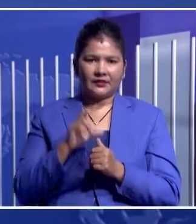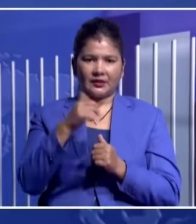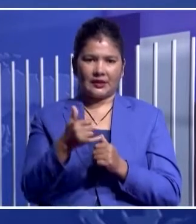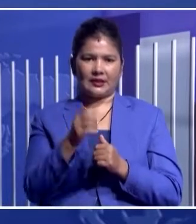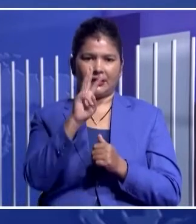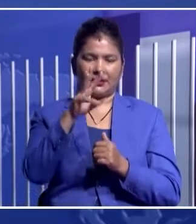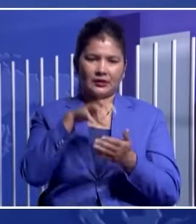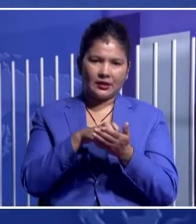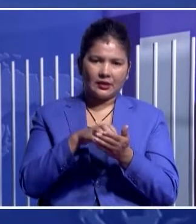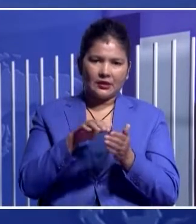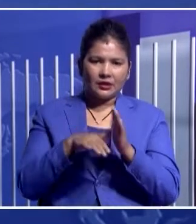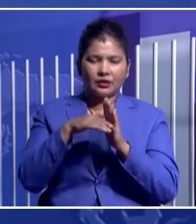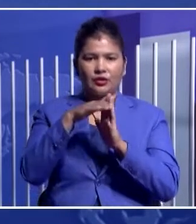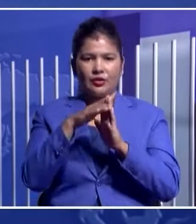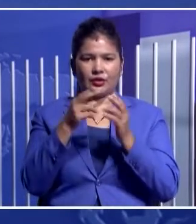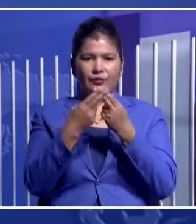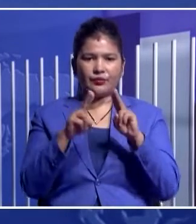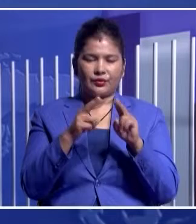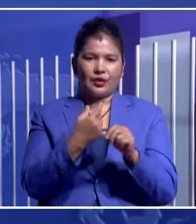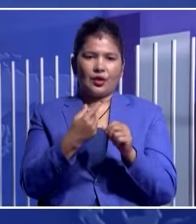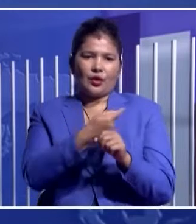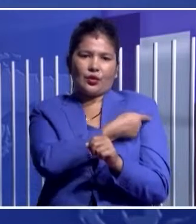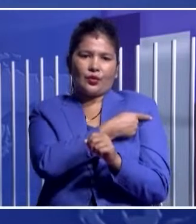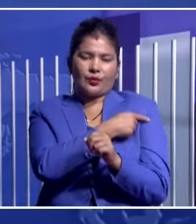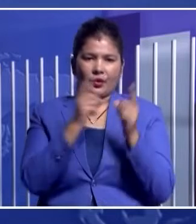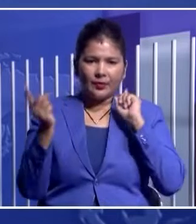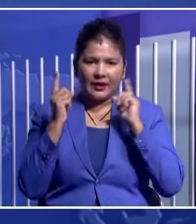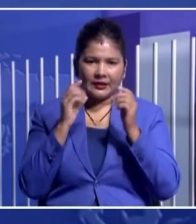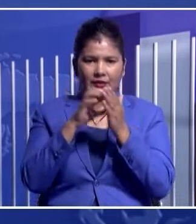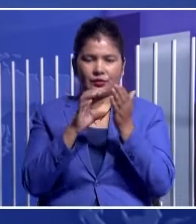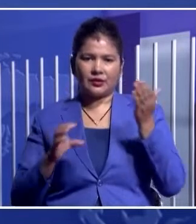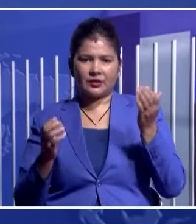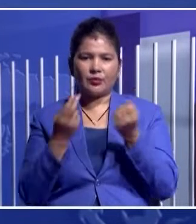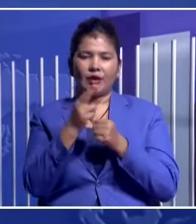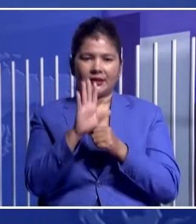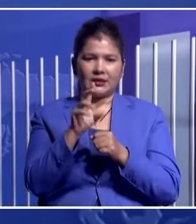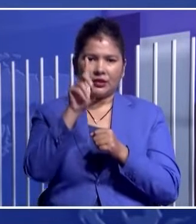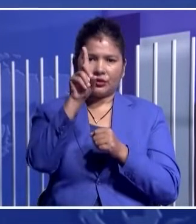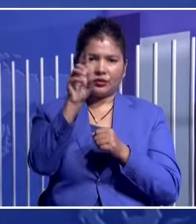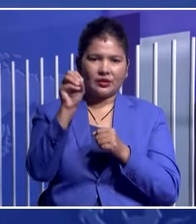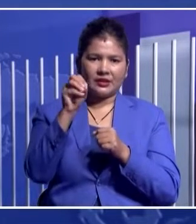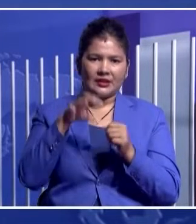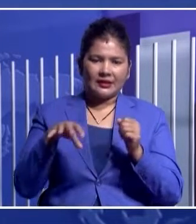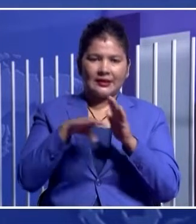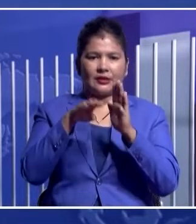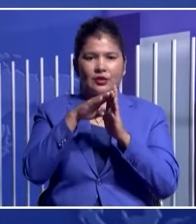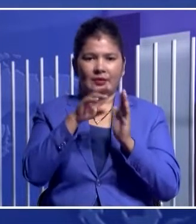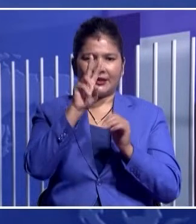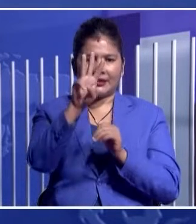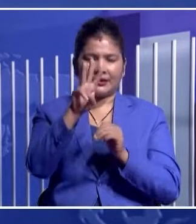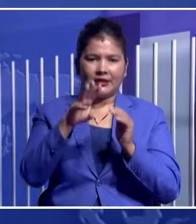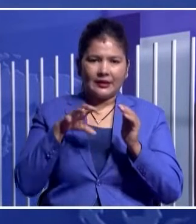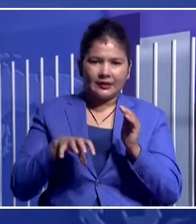दाङका 3 स्थानीय तह पूर्णखोप सुनिश्चितता पालिकाको रूपमा सूचीकृत भएका छन्। 10 स्थानीय तहमध्ये 3 स्थानीय तह